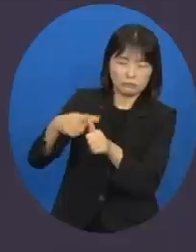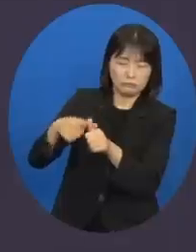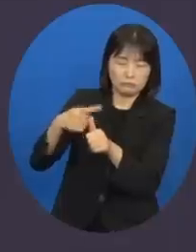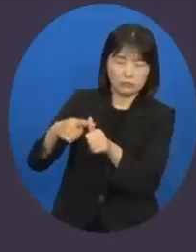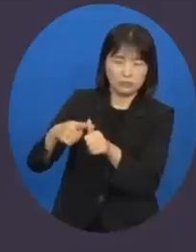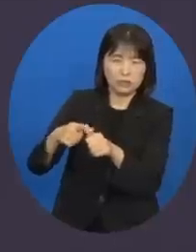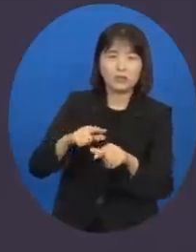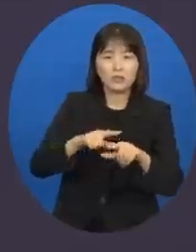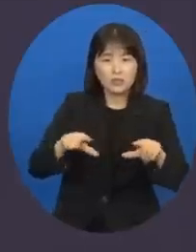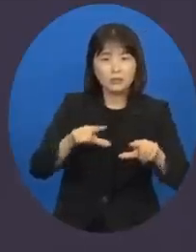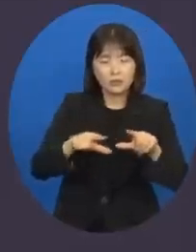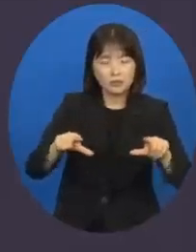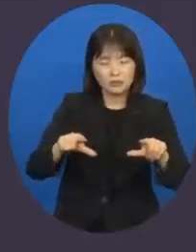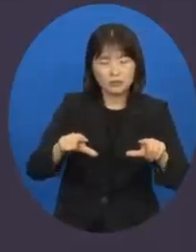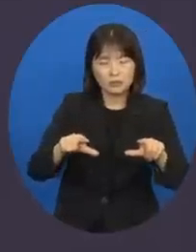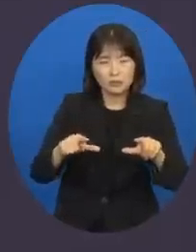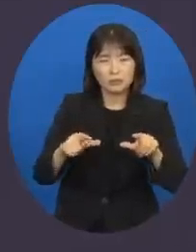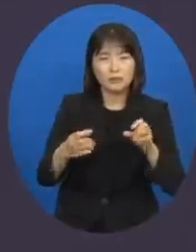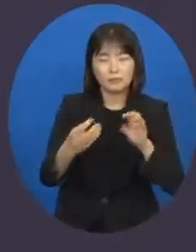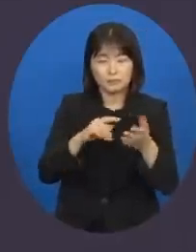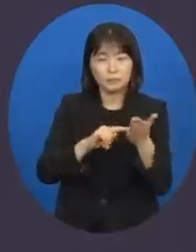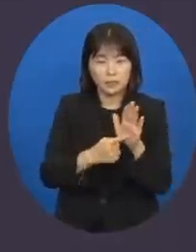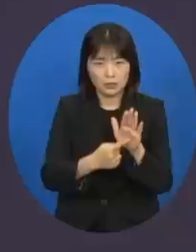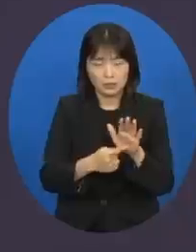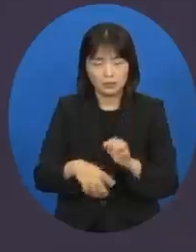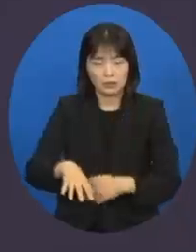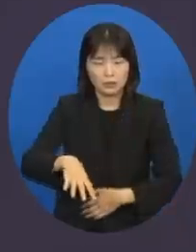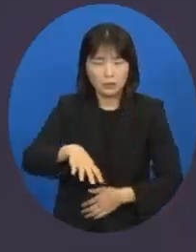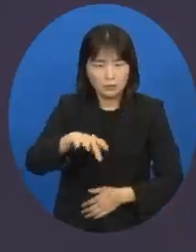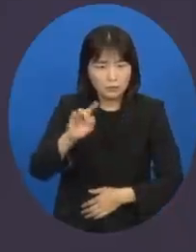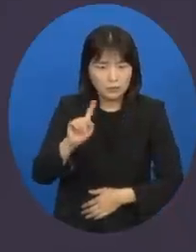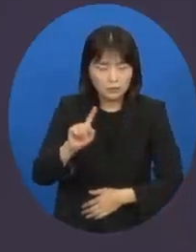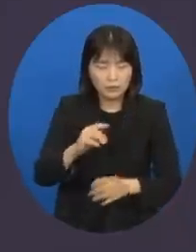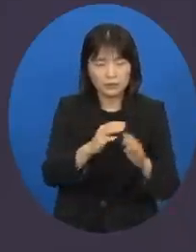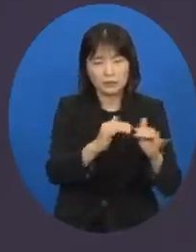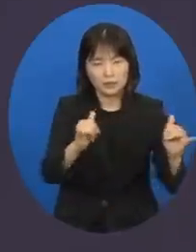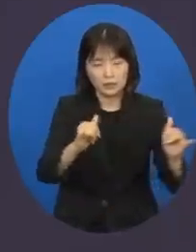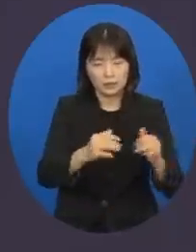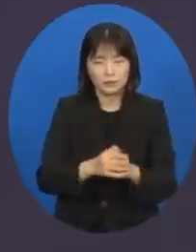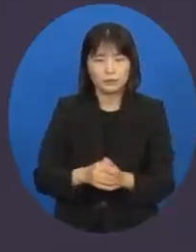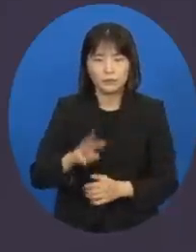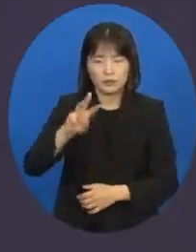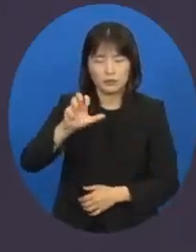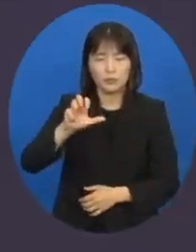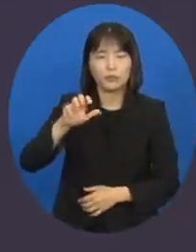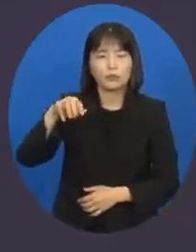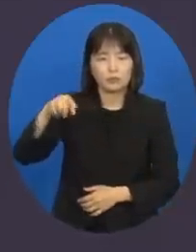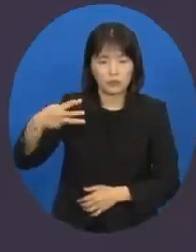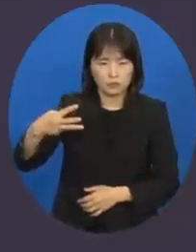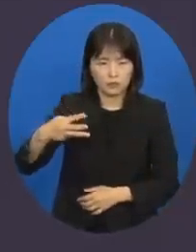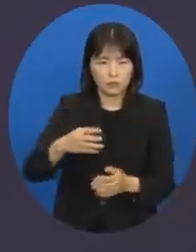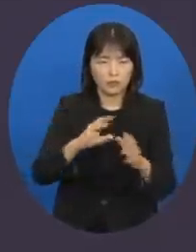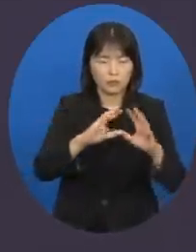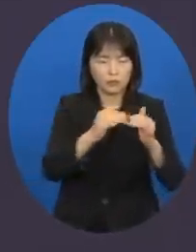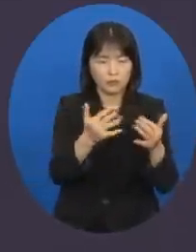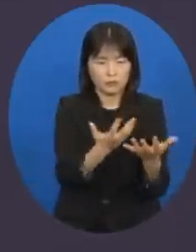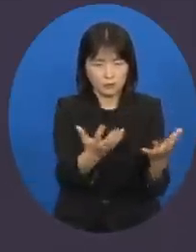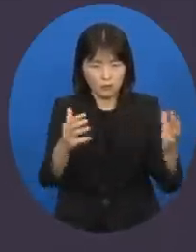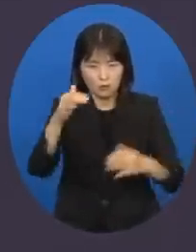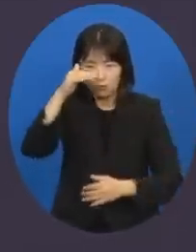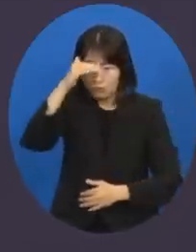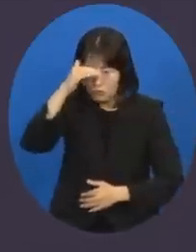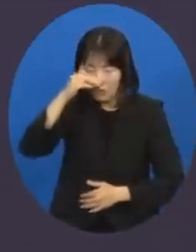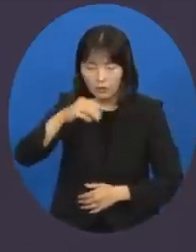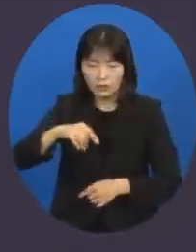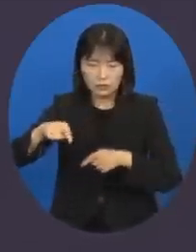일반적인 반응이었습니다. 먼저는 사람들이죠. 35절에 보면 이렇게 되어 있습니다. 백성은 서서 구경하는데 관리들은